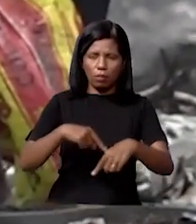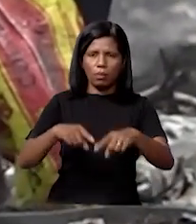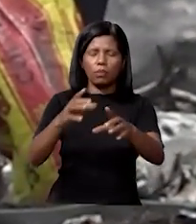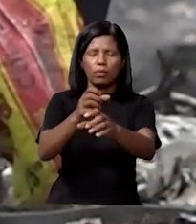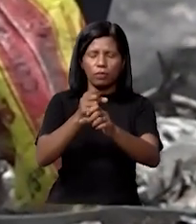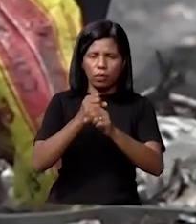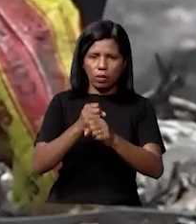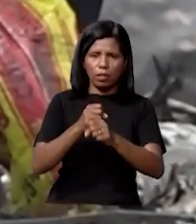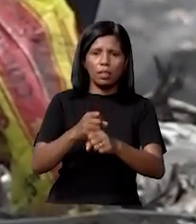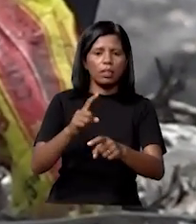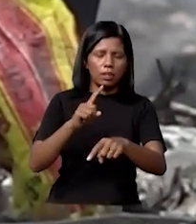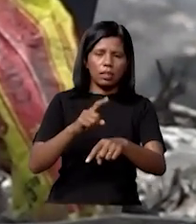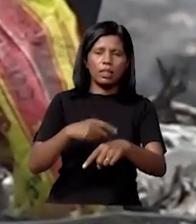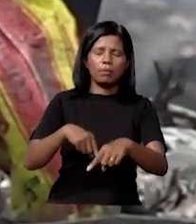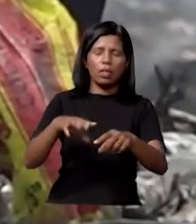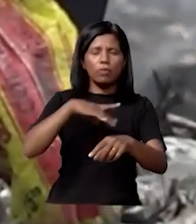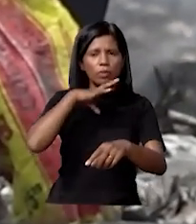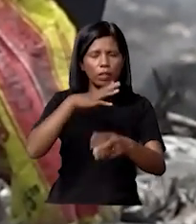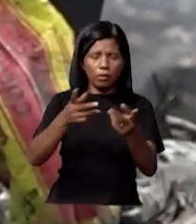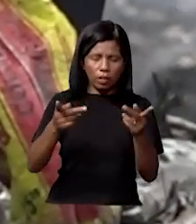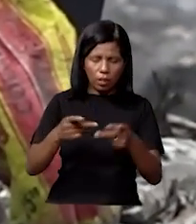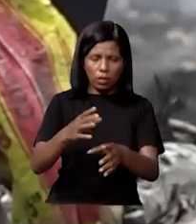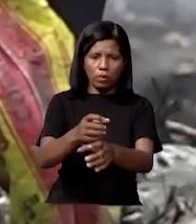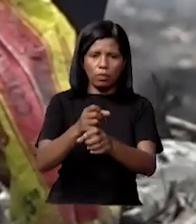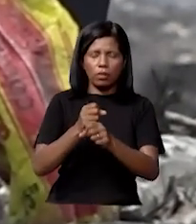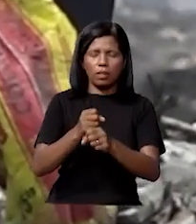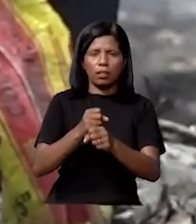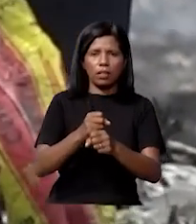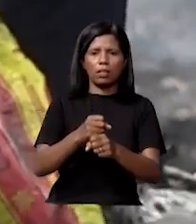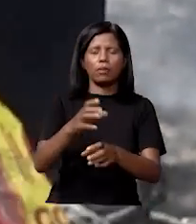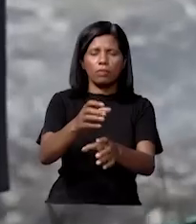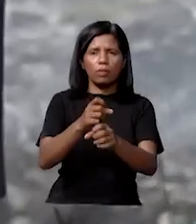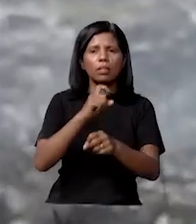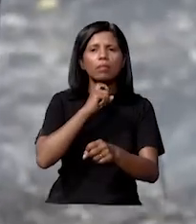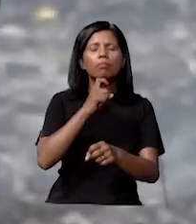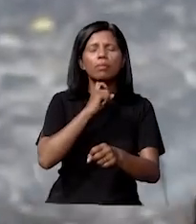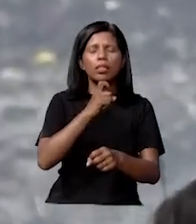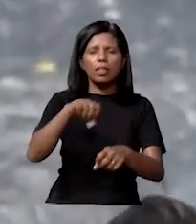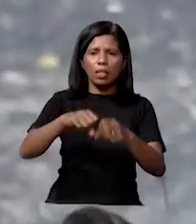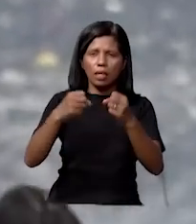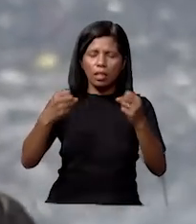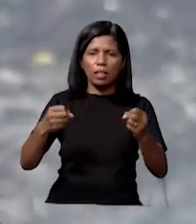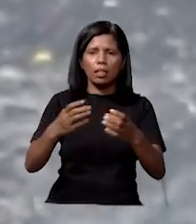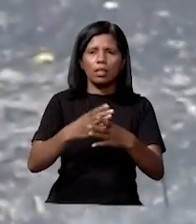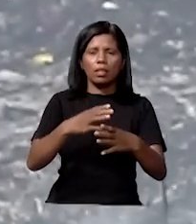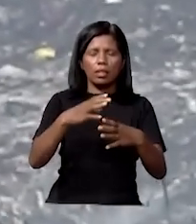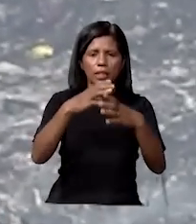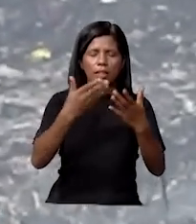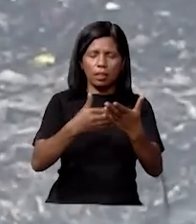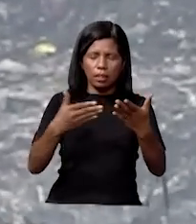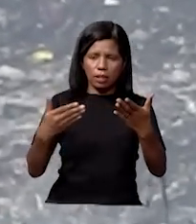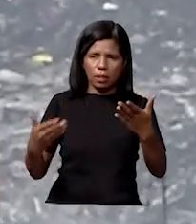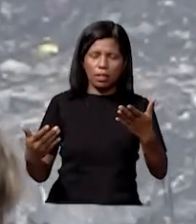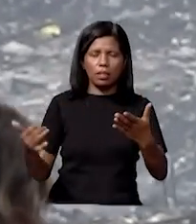hau ba hili lata, hili besi, hili masa, hili greso